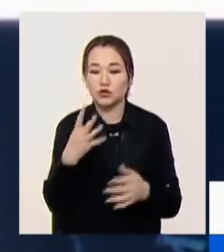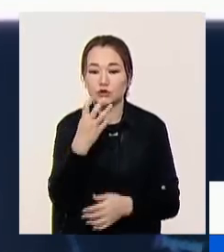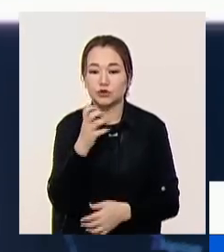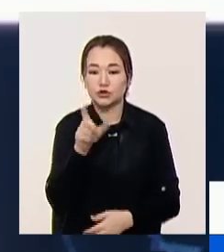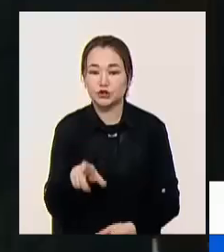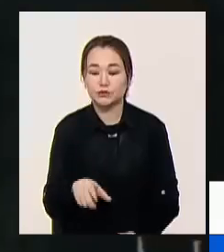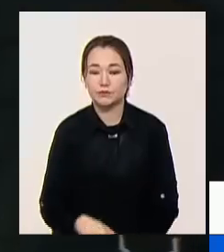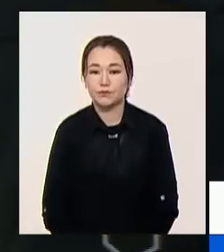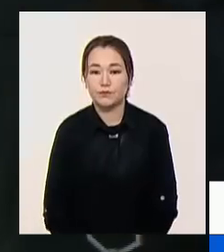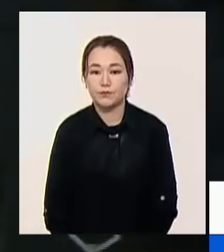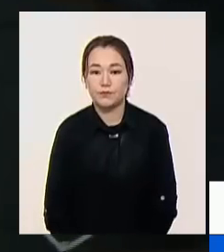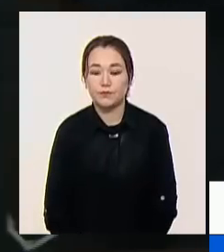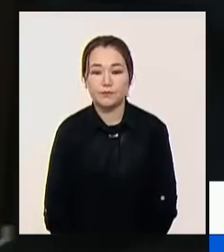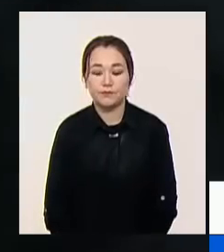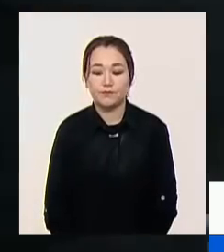человек.